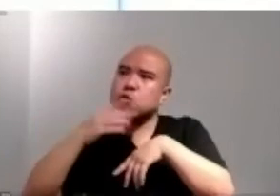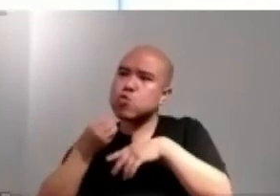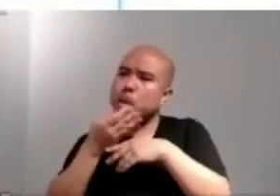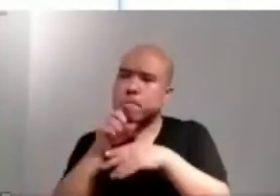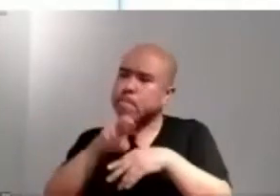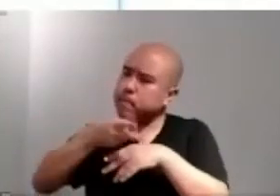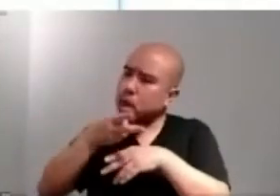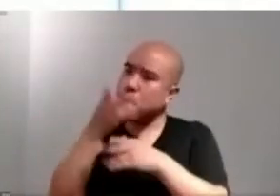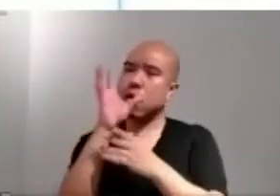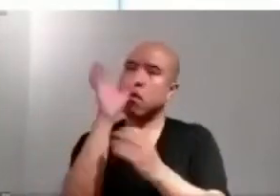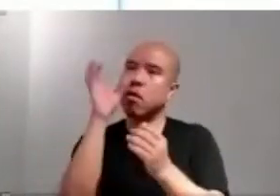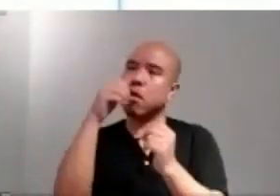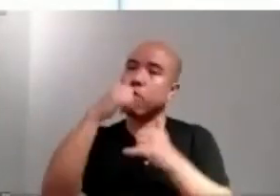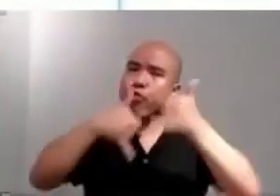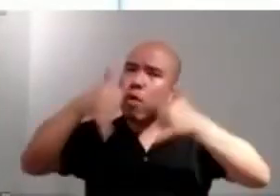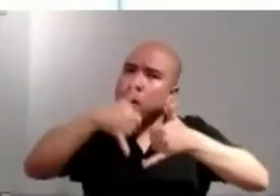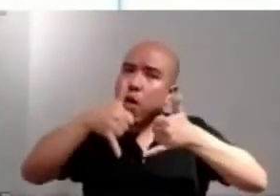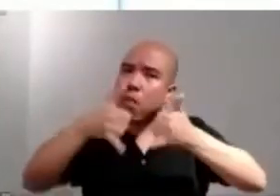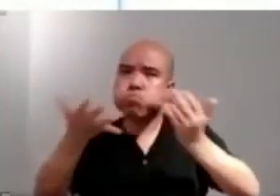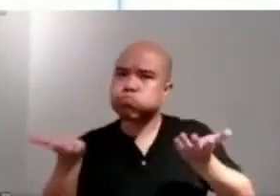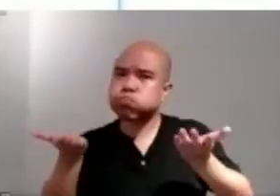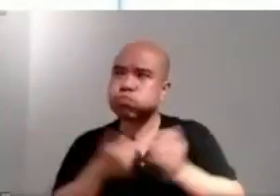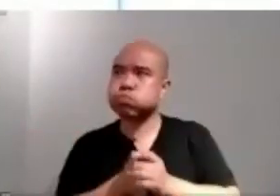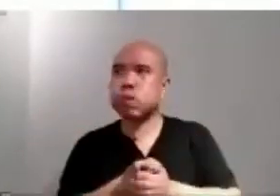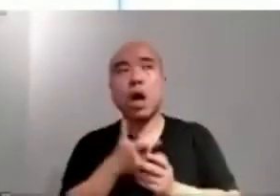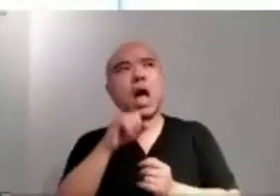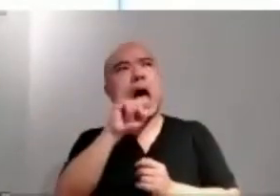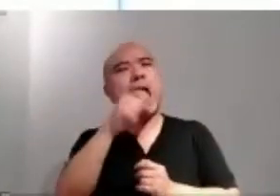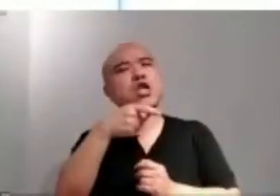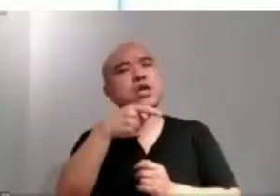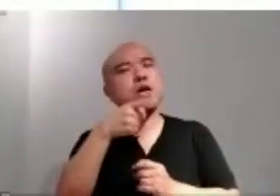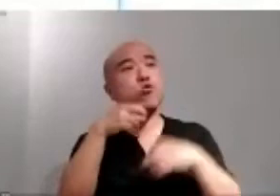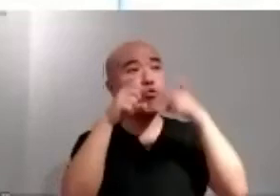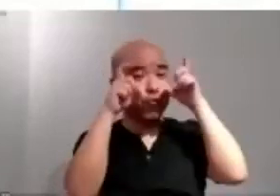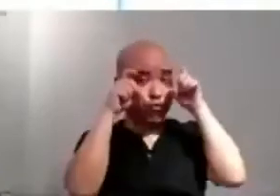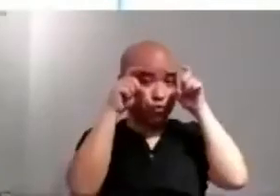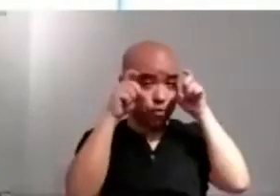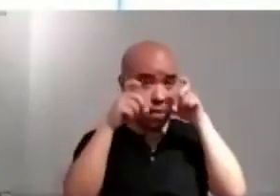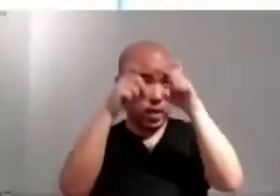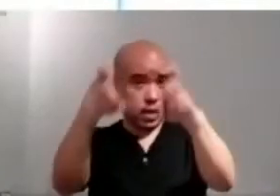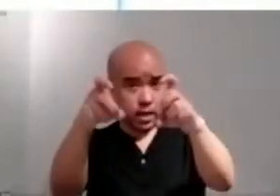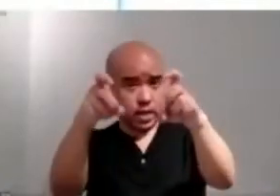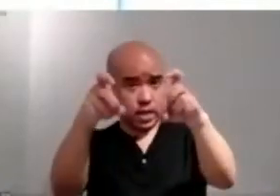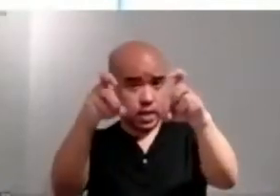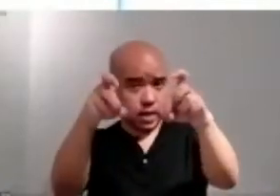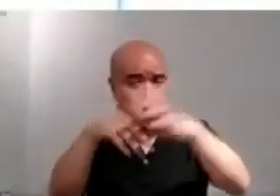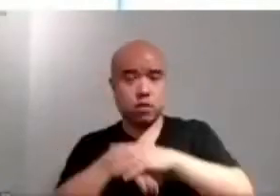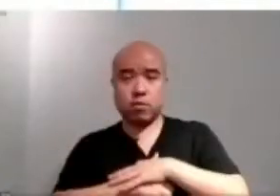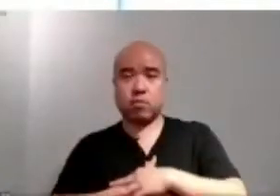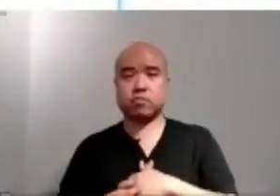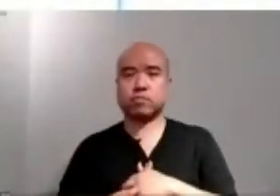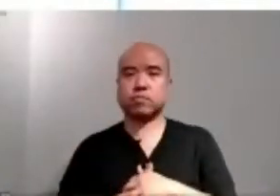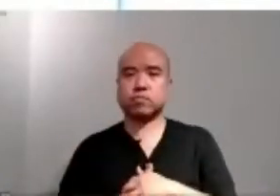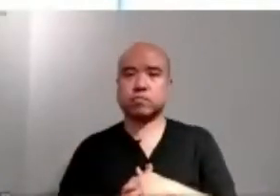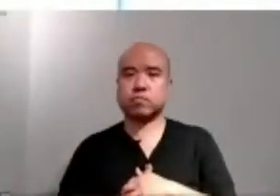咁 IG 最原始嘅功能就系上载呢个相片啦，9×9一格格。咁即系话，我哋可唔可以